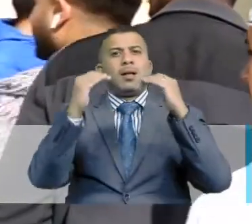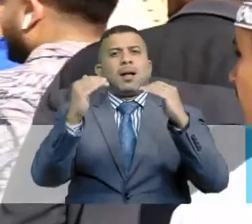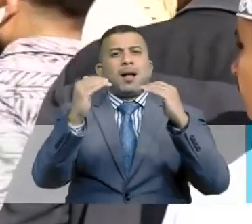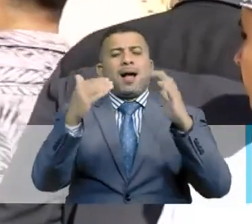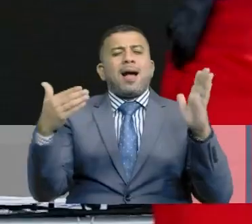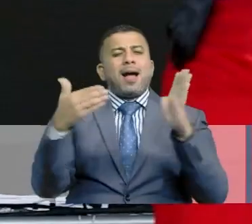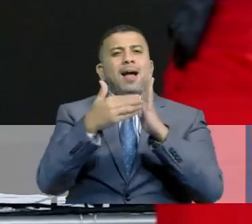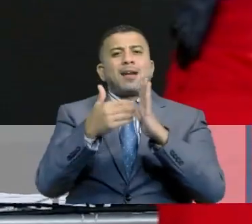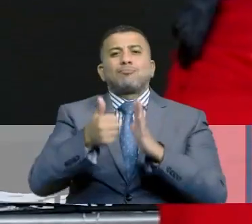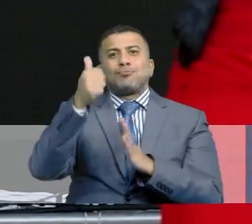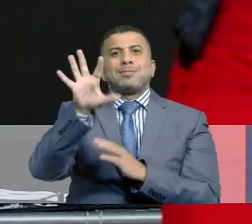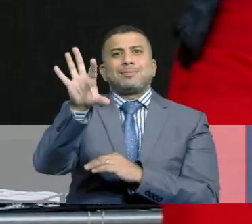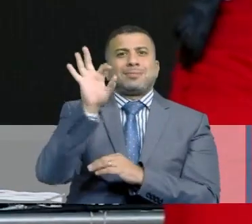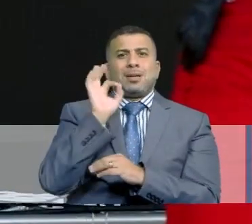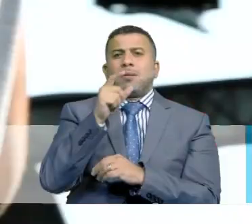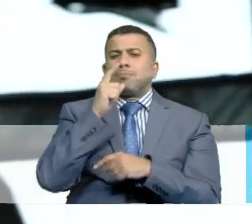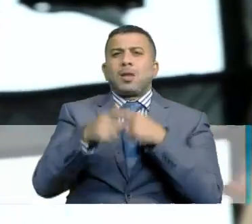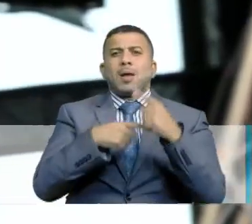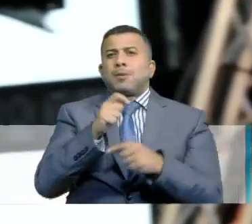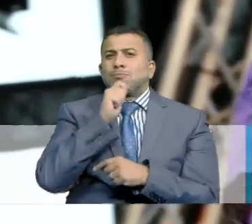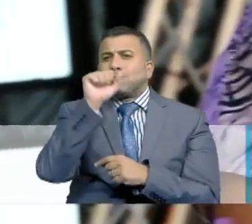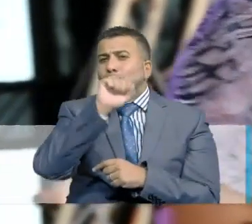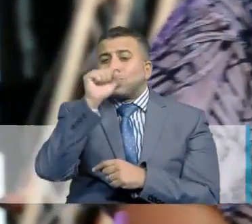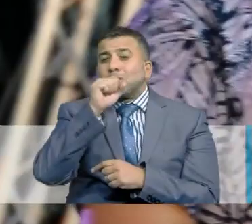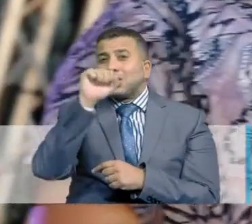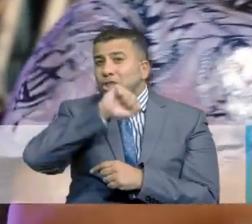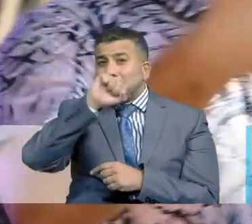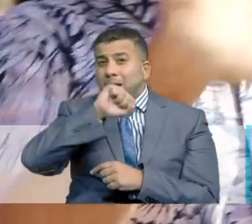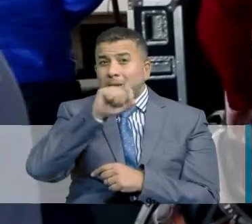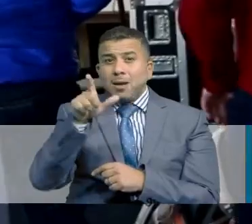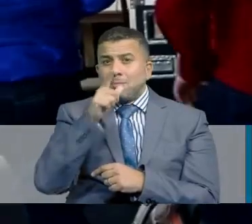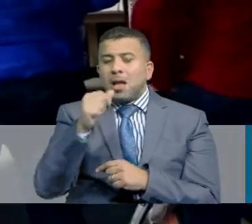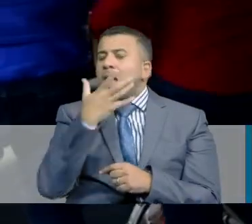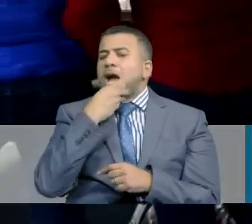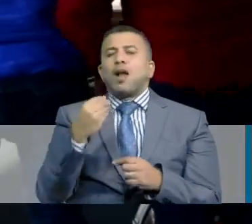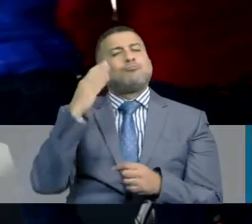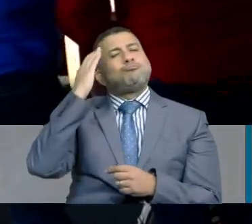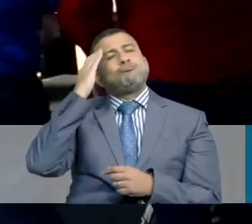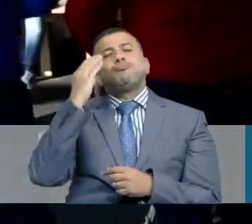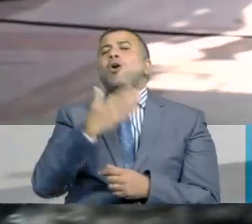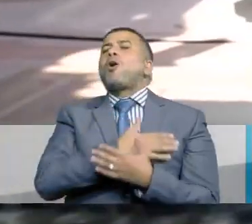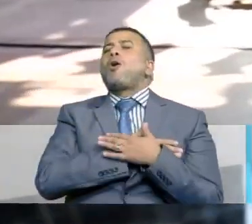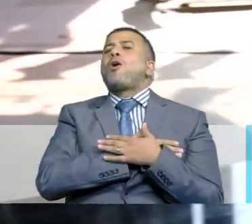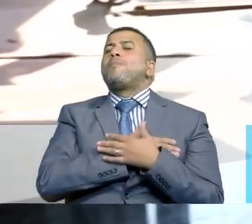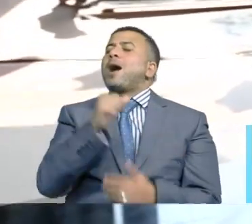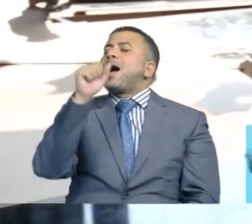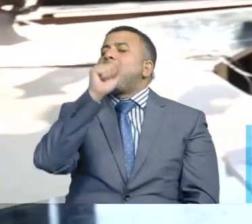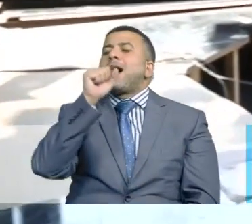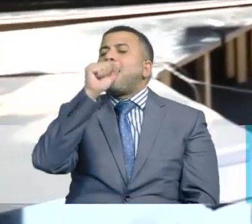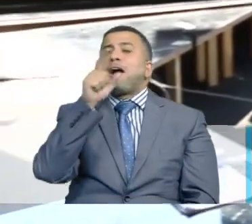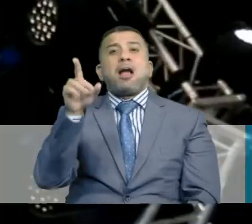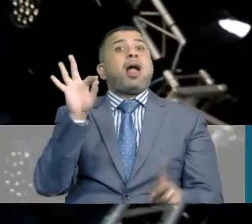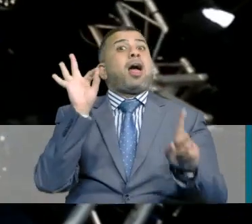التصفيات النهائية. وبذلك يواصل برنامج منشد الشارقة دوره في إمتاع الجمهور المحب للإنشاد والفن